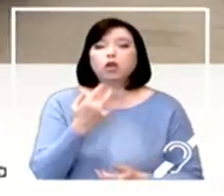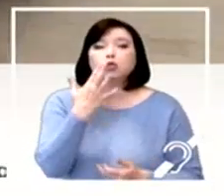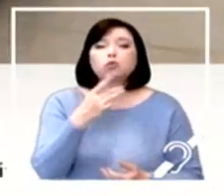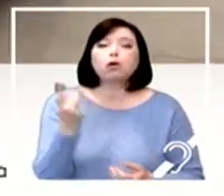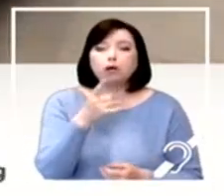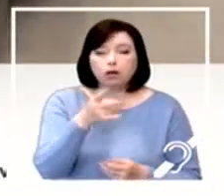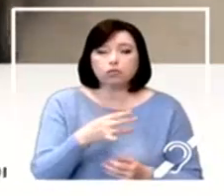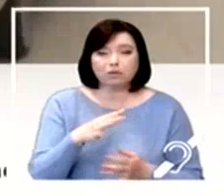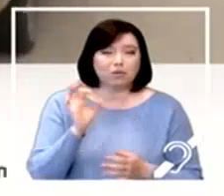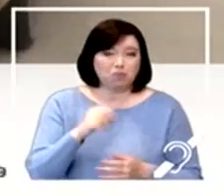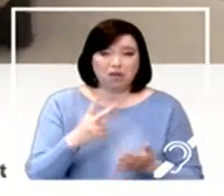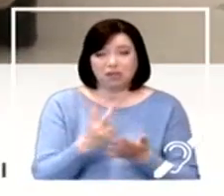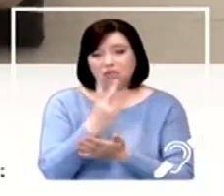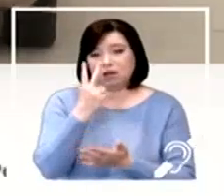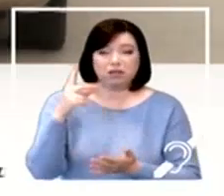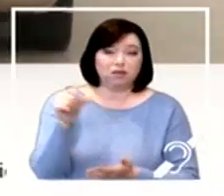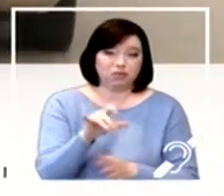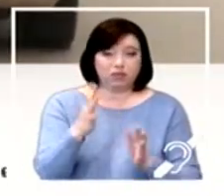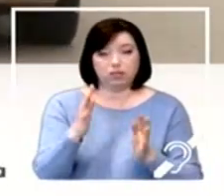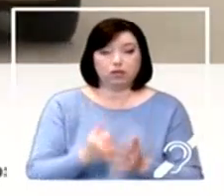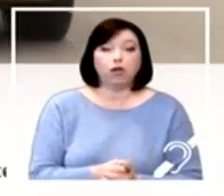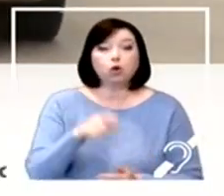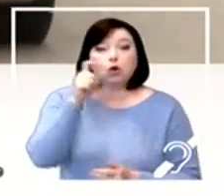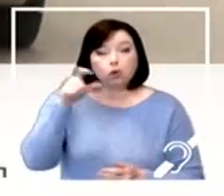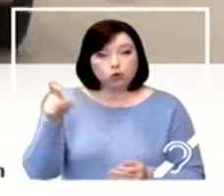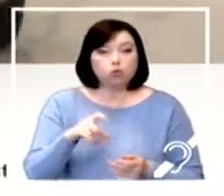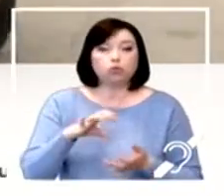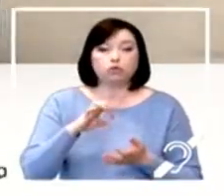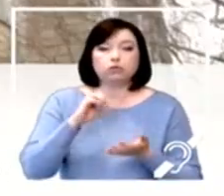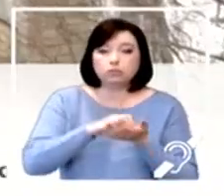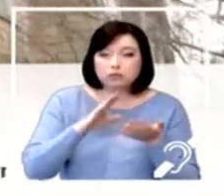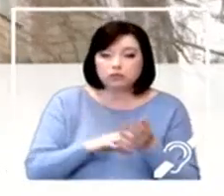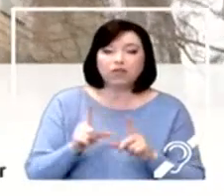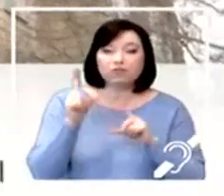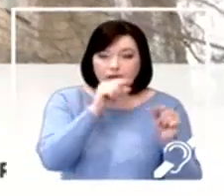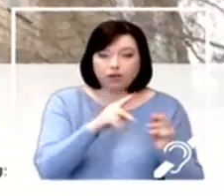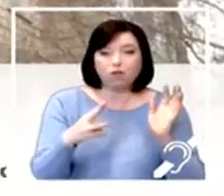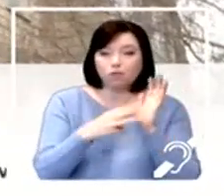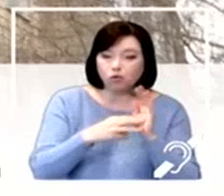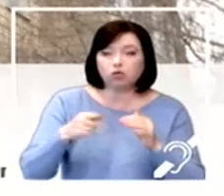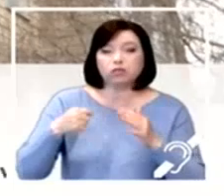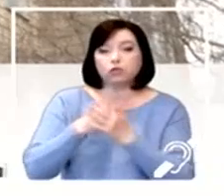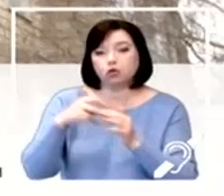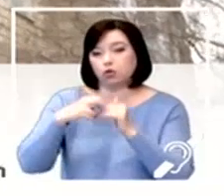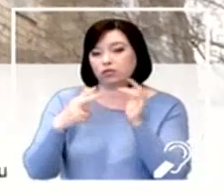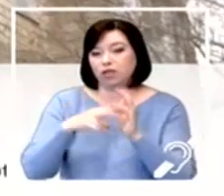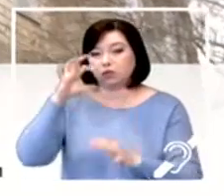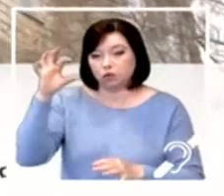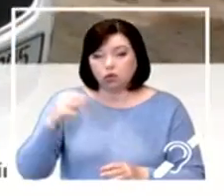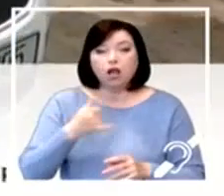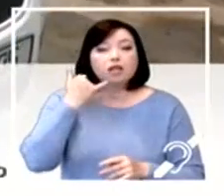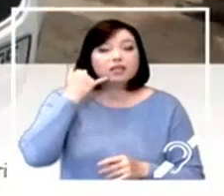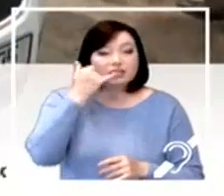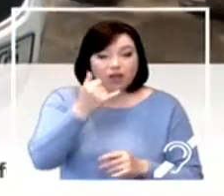apelați? De două ori pe săptămână, cam. Oamenii își programează ieșirile din casă între orele 8 și 17, printr-un apel